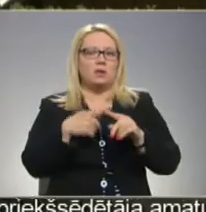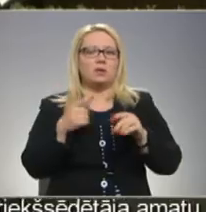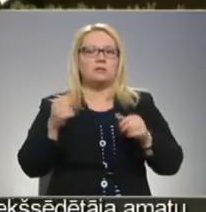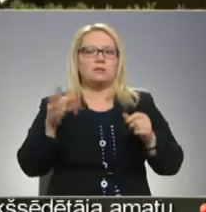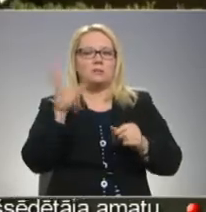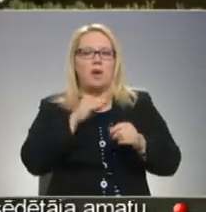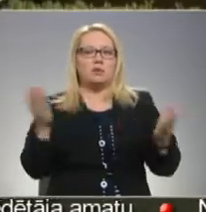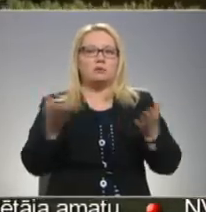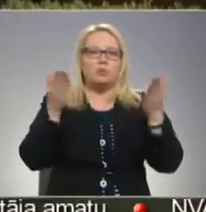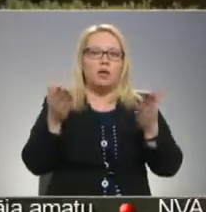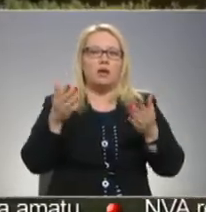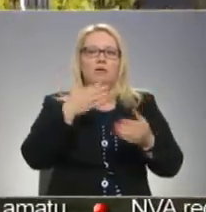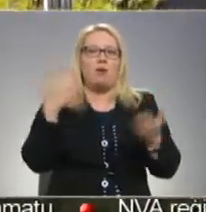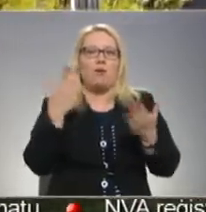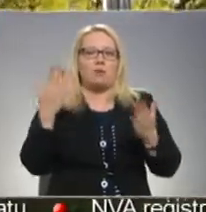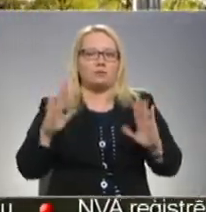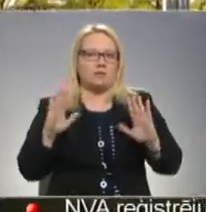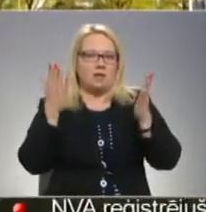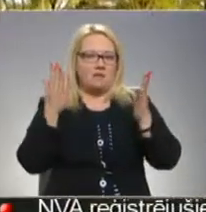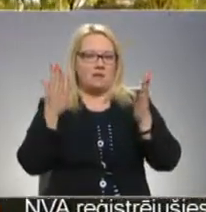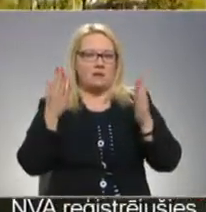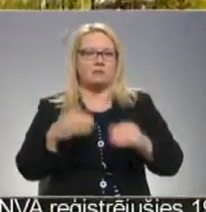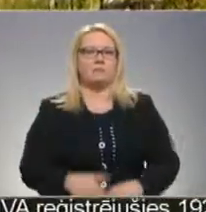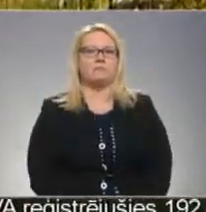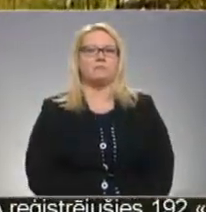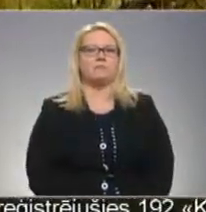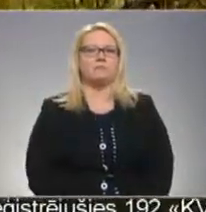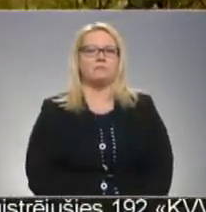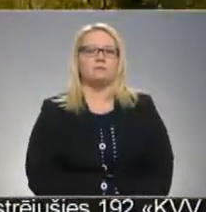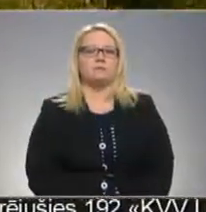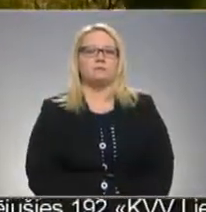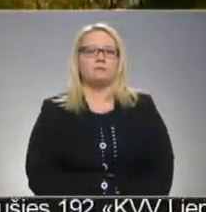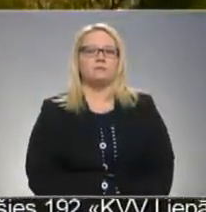palīdzēt brīžos, kad triks nav izdevies. Oskars Brasliņš, Klauss Krastiņš, Vidzemes televīzija.